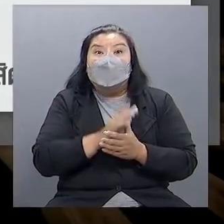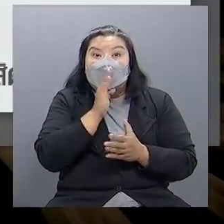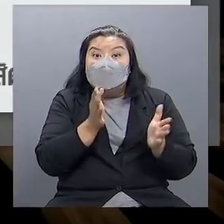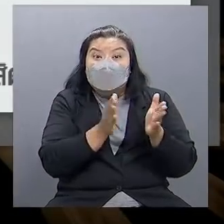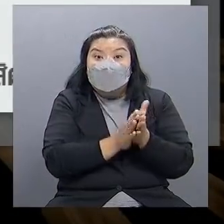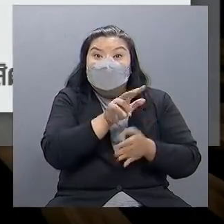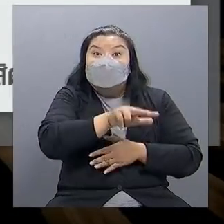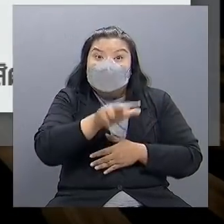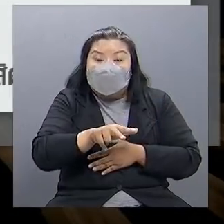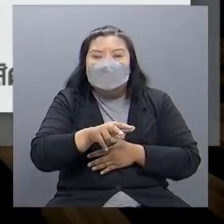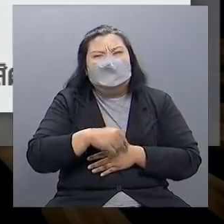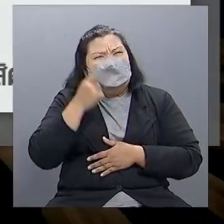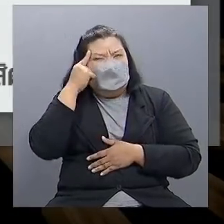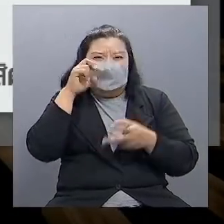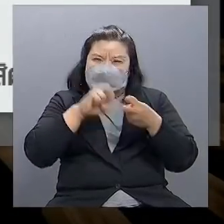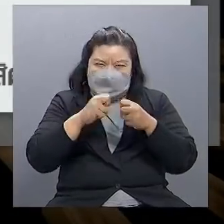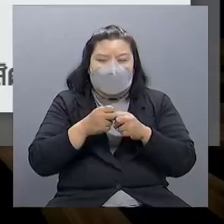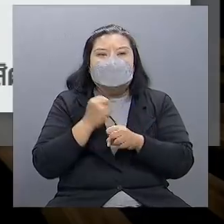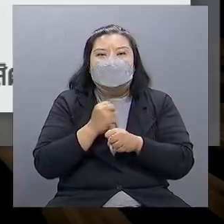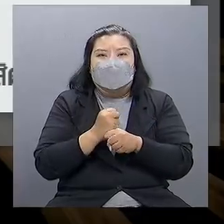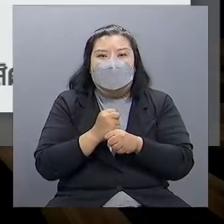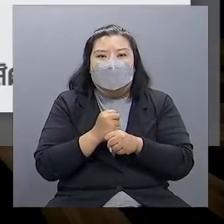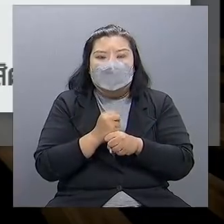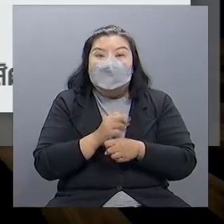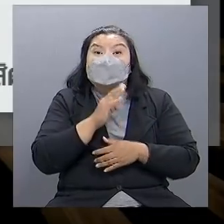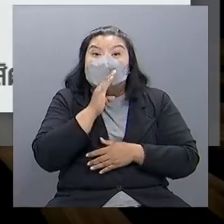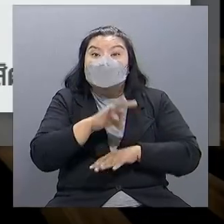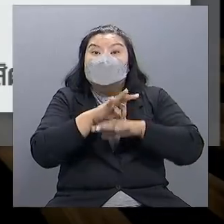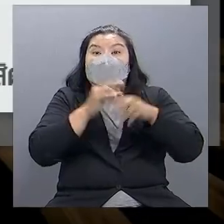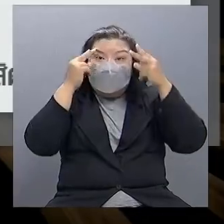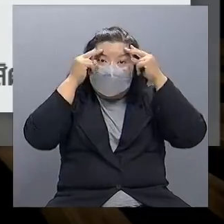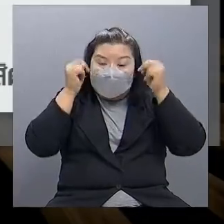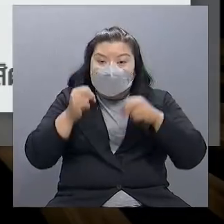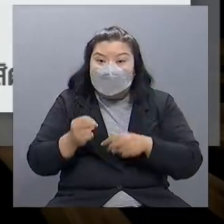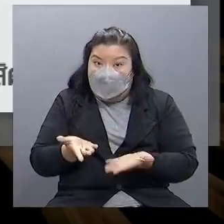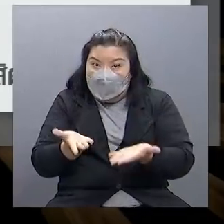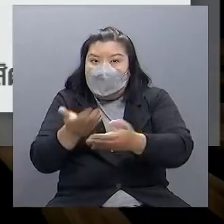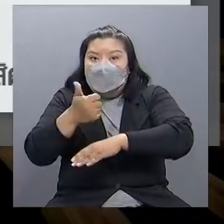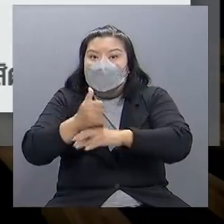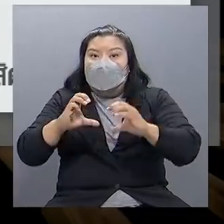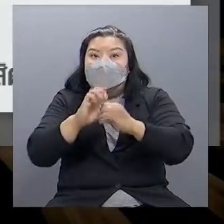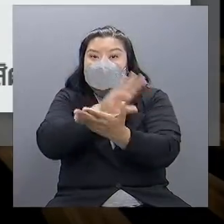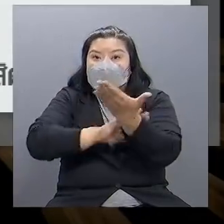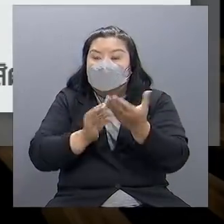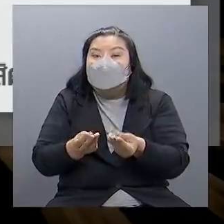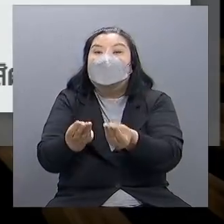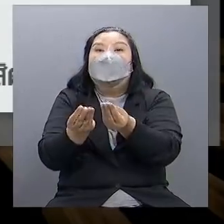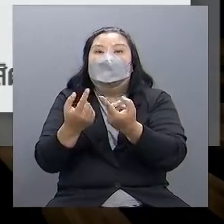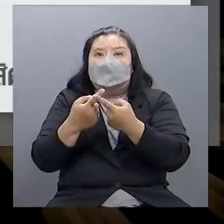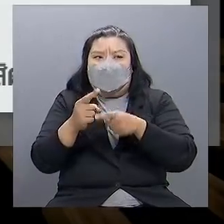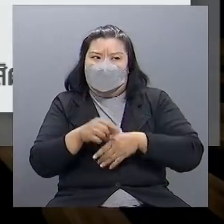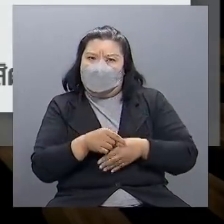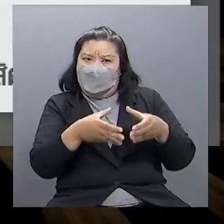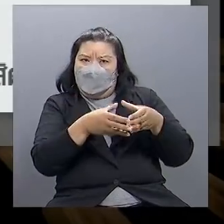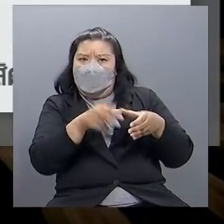แล้วก็ต่อไปอาจารย์จุ๊บทวีตำแหน่งนายกบัญชีให้คุณอายุชุมก็ตามแหละอะไรนึกความใหญ่กว่าของพรรคเพื่อไทยเนี่ย